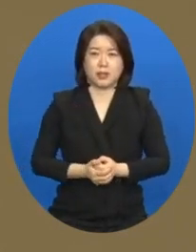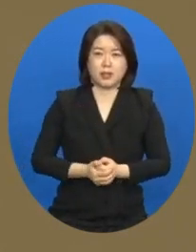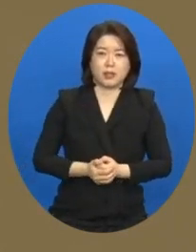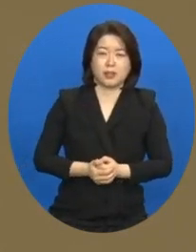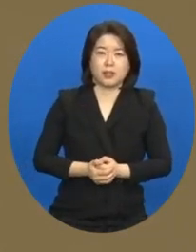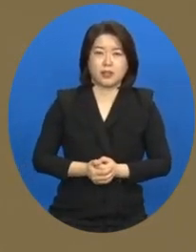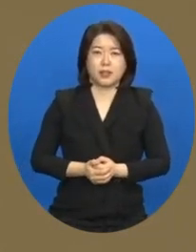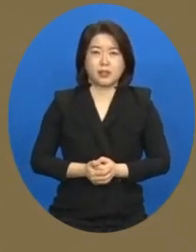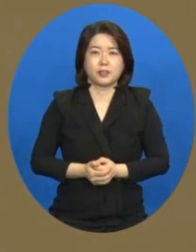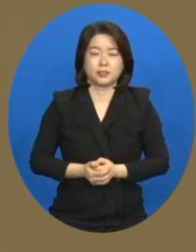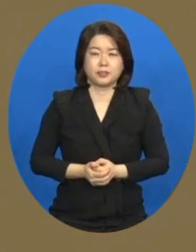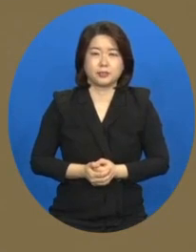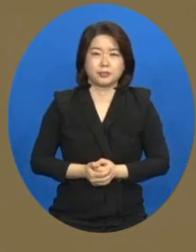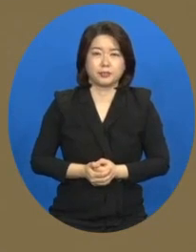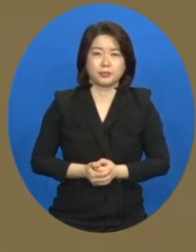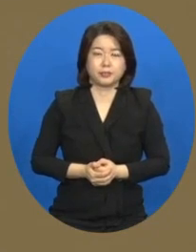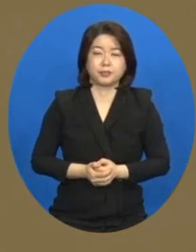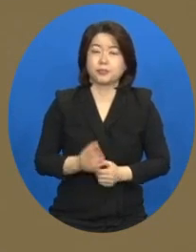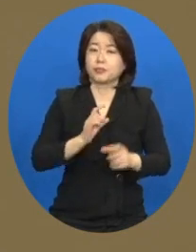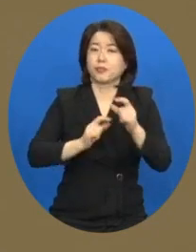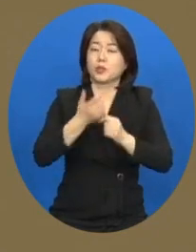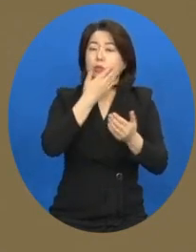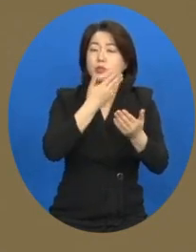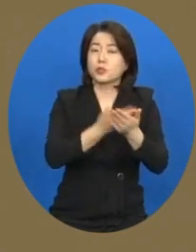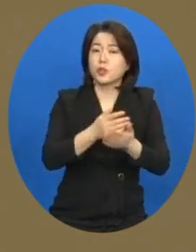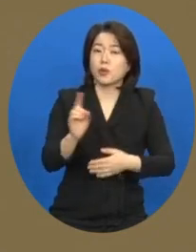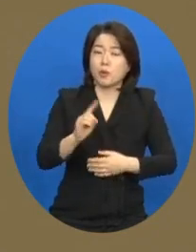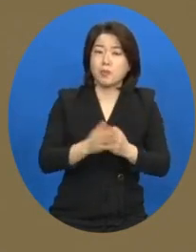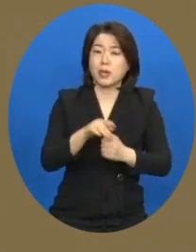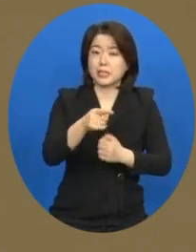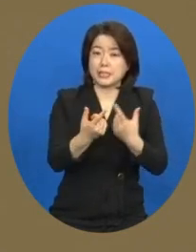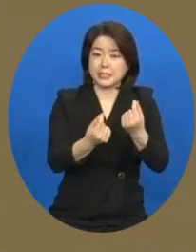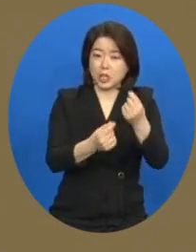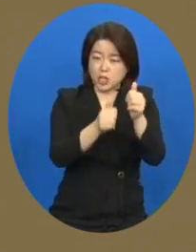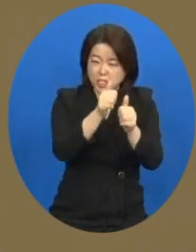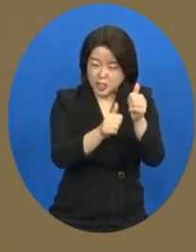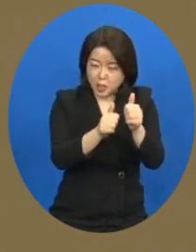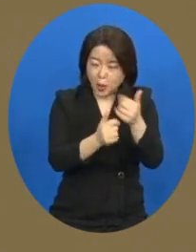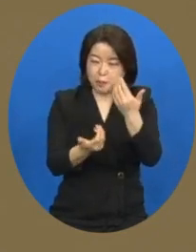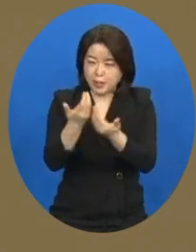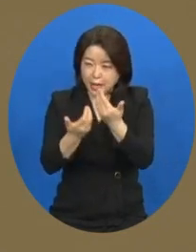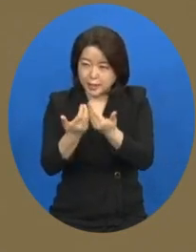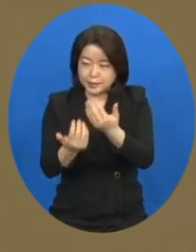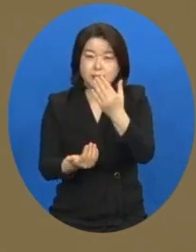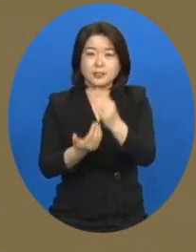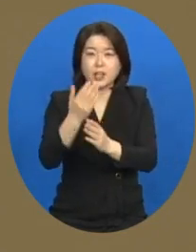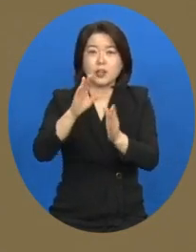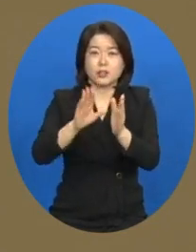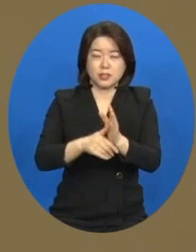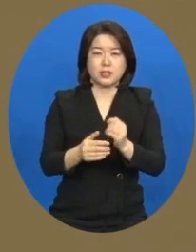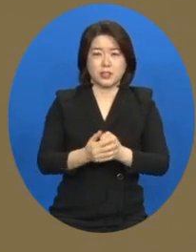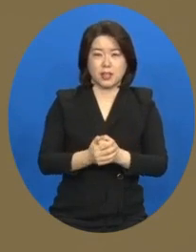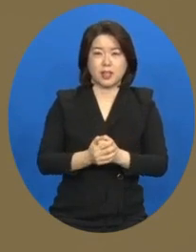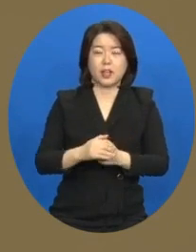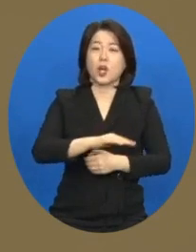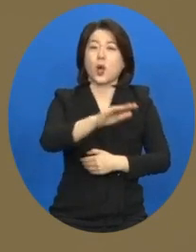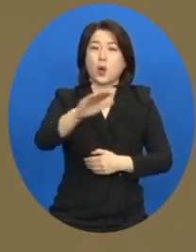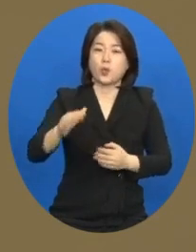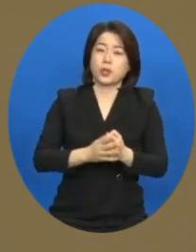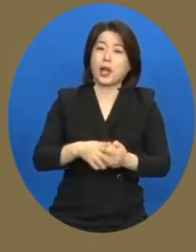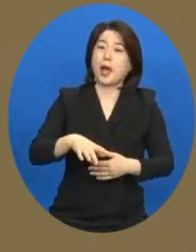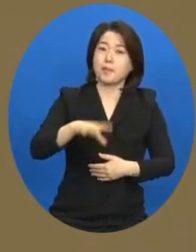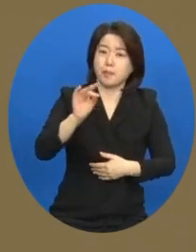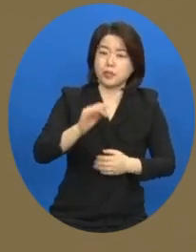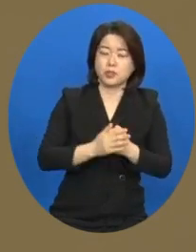그리고 더 중요한 것은 이런 시험과 갈등이 생겼을 때 무엇보다도 우리가